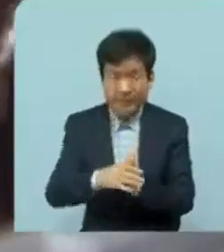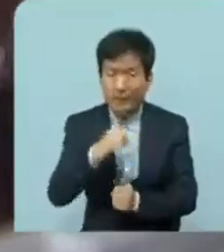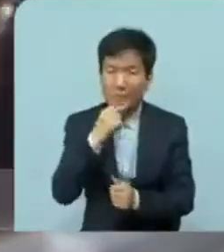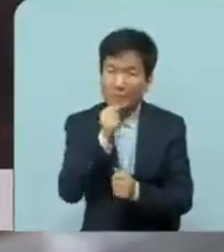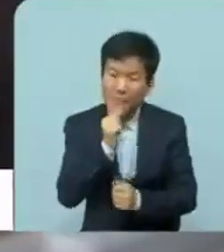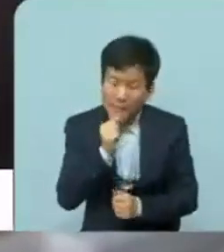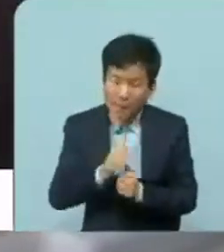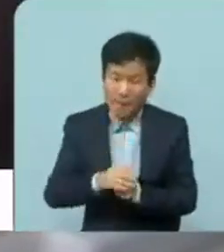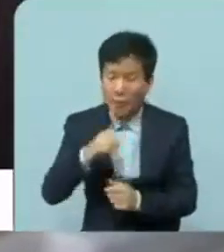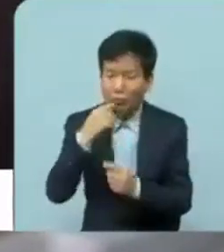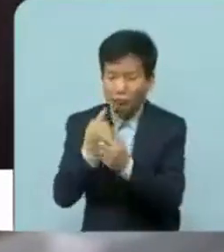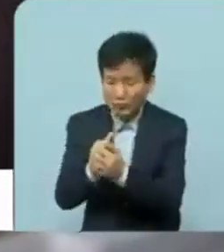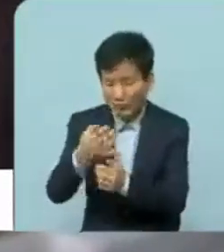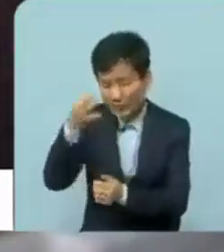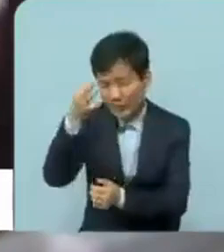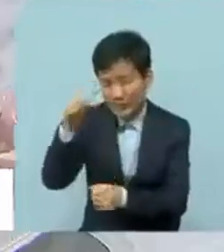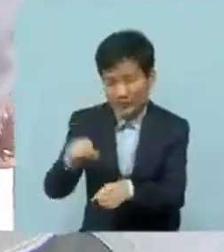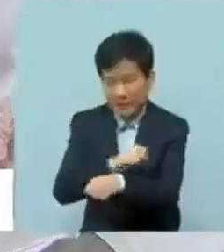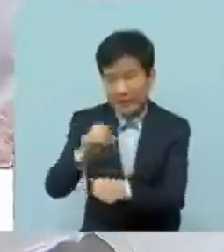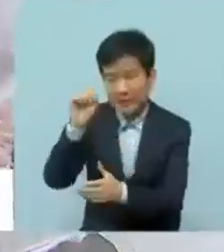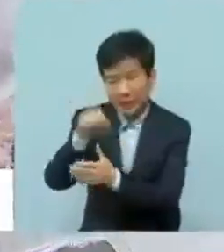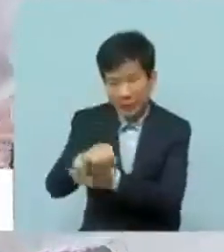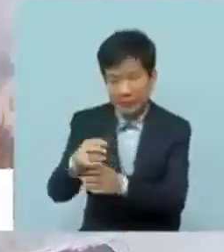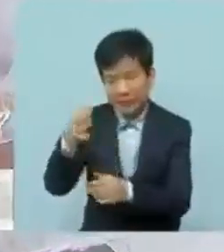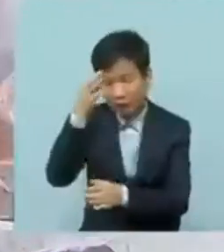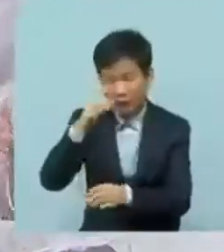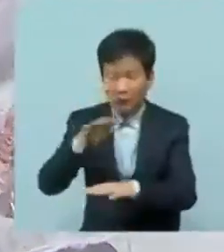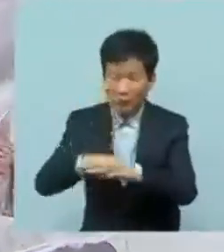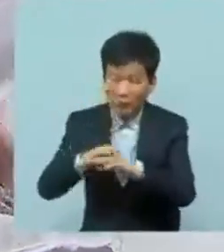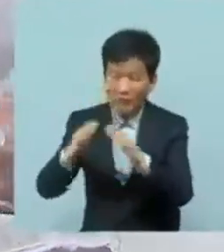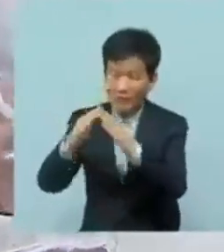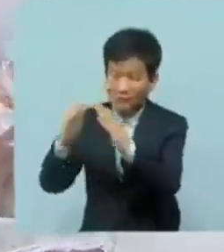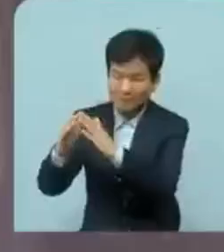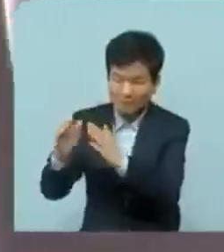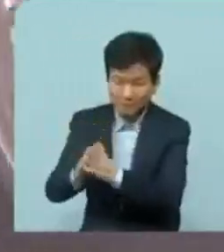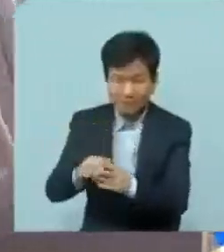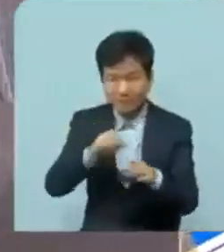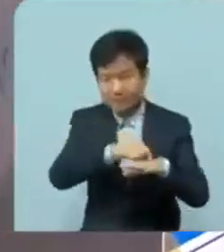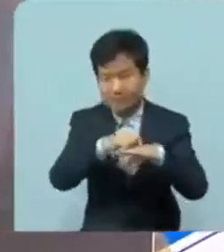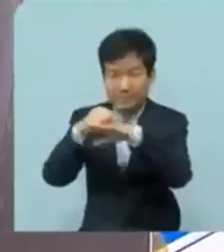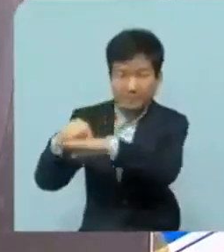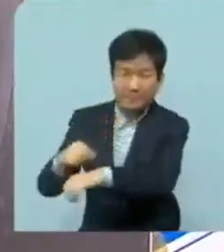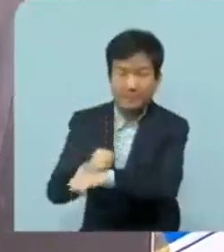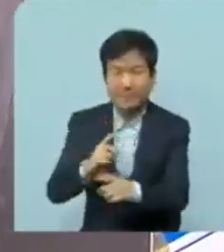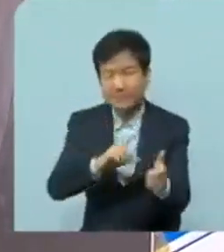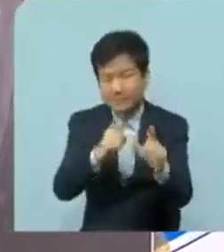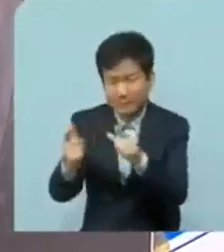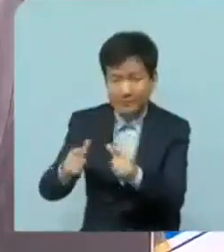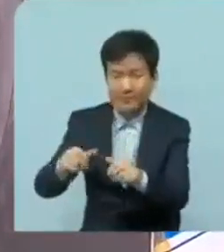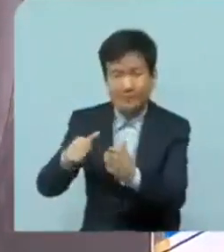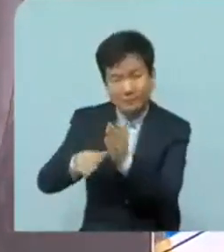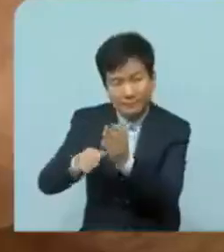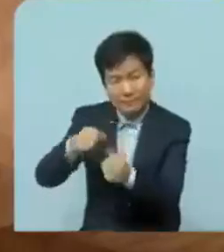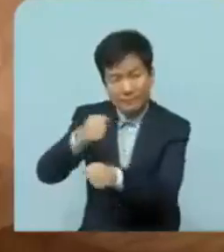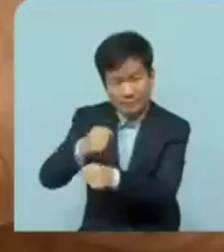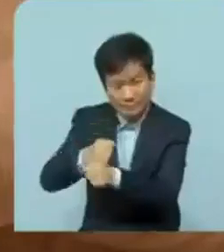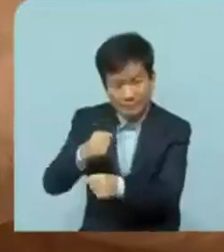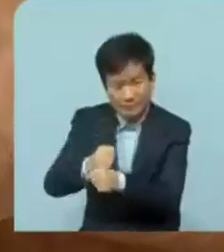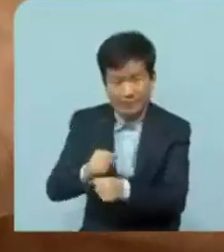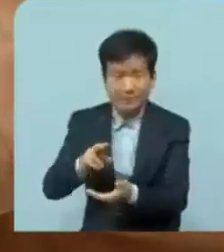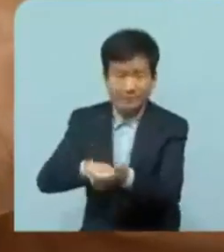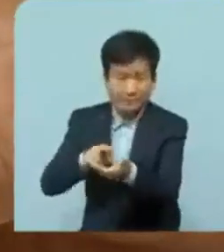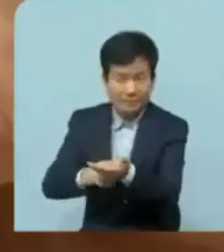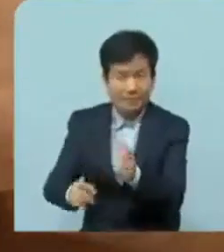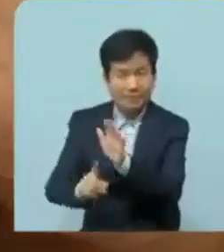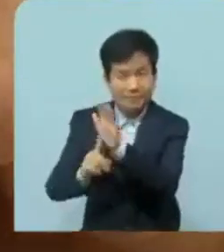매주 와 고추장 특허기술을 전통장 생산 농가와 가공업체 이전하고 다양한 상품을 개발해 새로운 장맛을